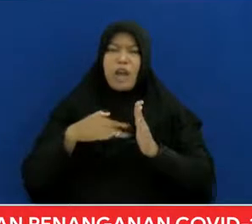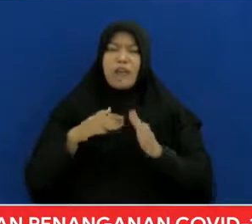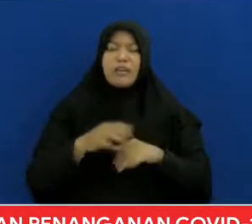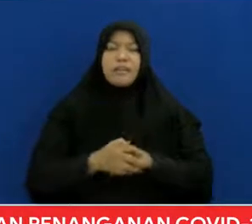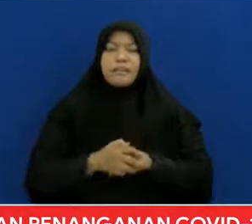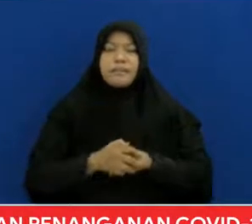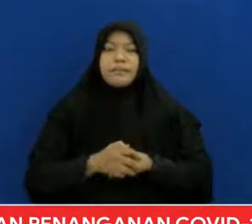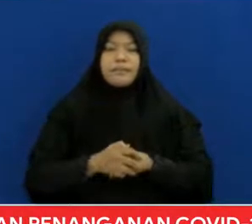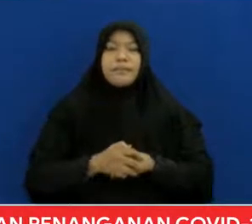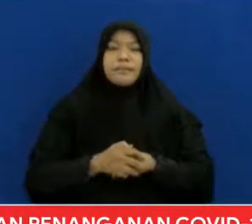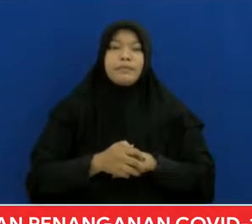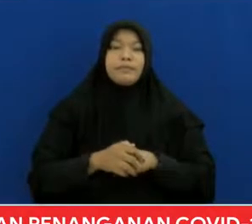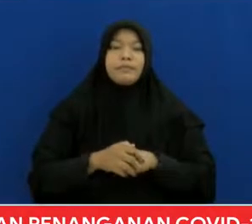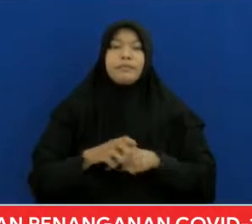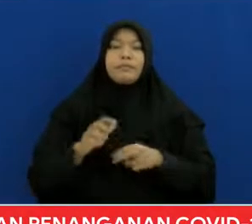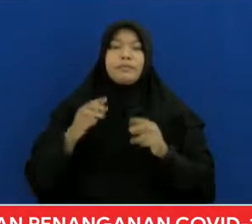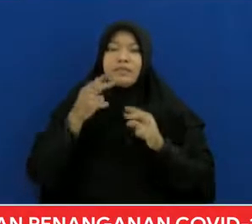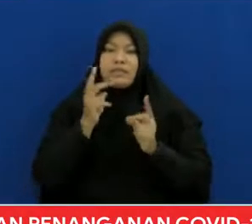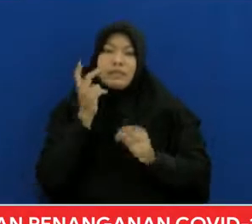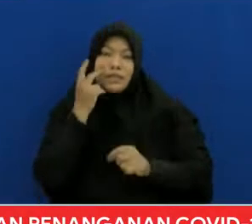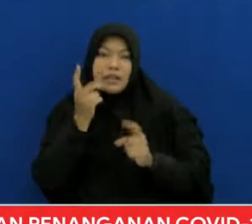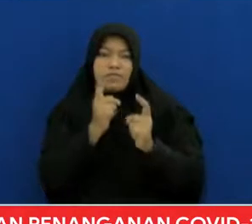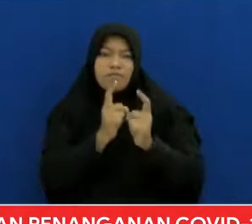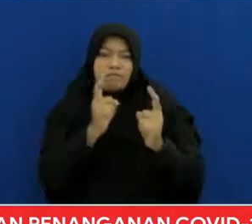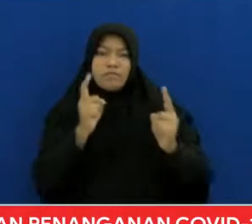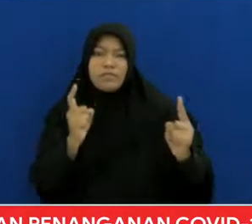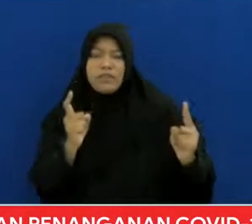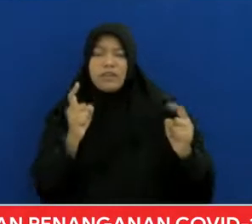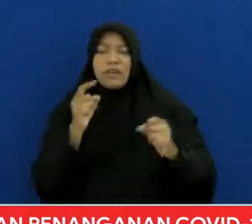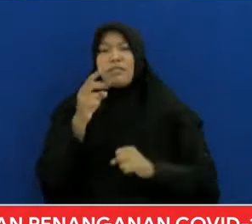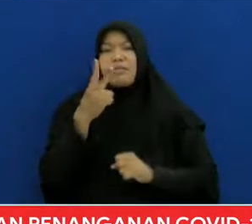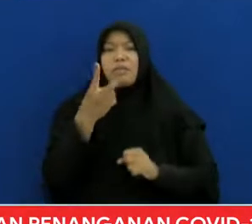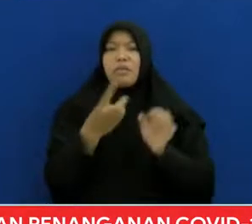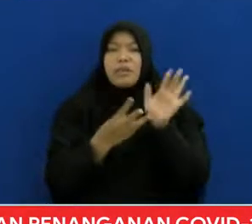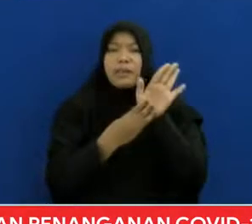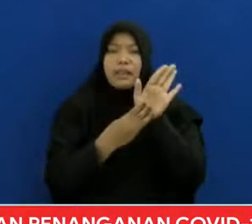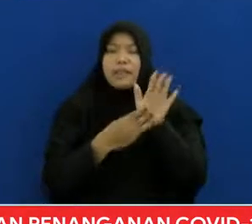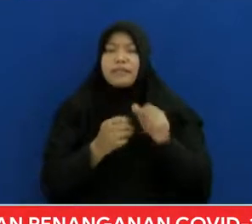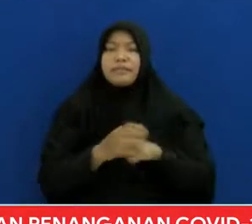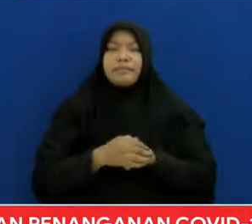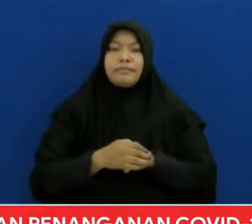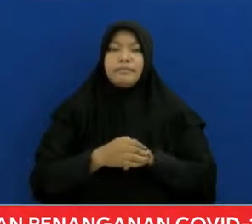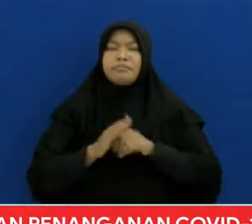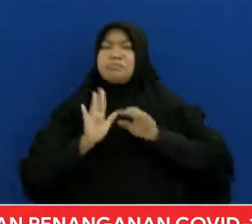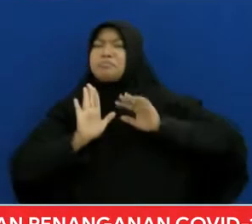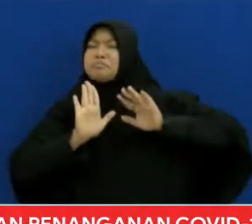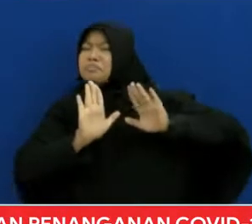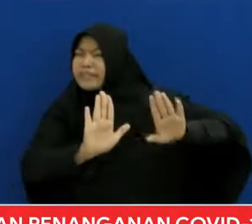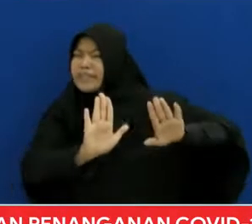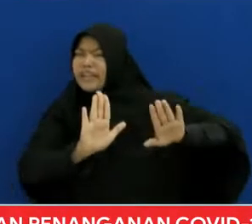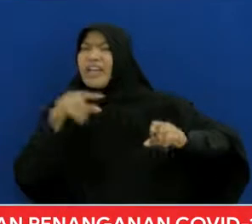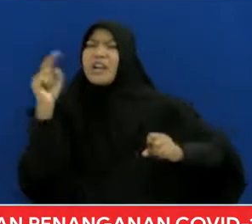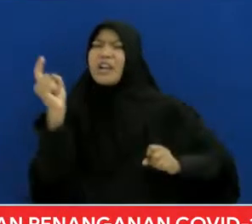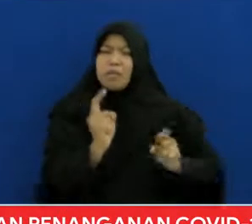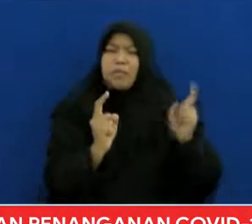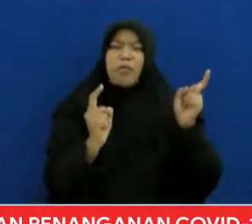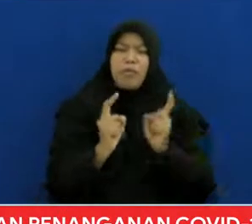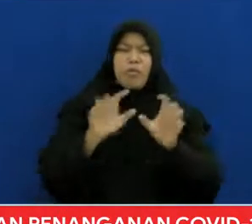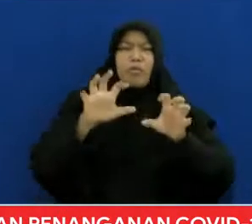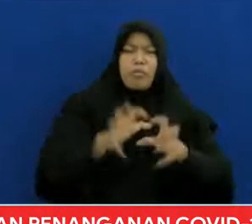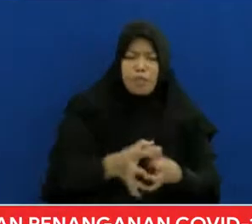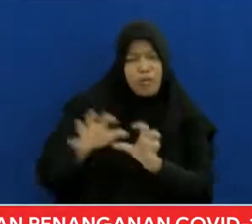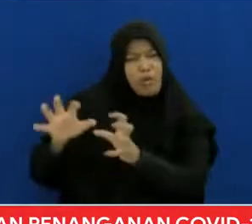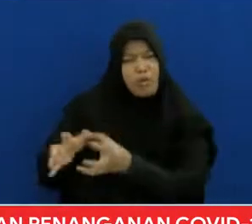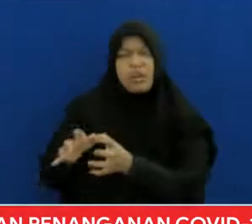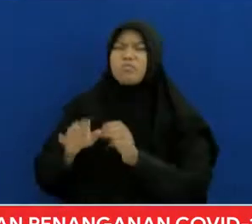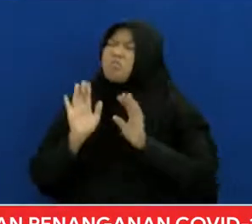mengalir, selalu menjaga jarak antar sesama kita sekitar 2 meter, dan menghindari keramaian atau perkumpulan orang banyak.